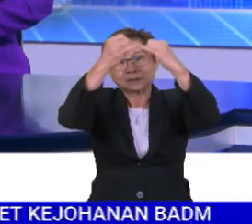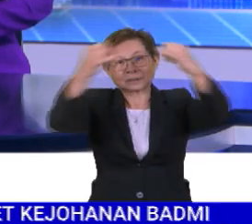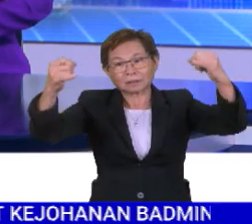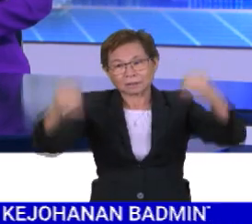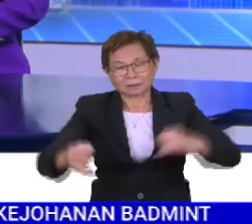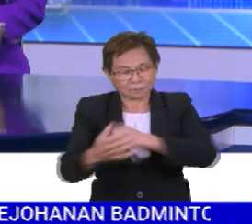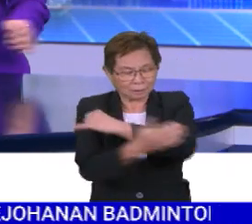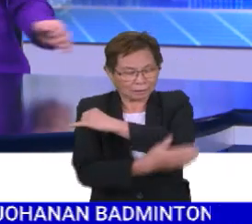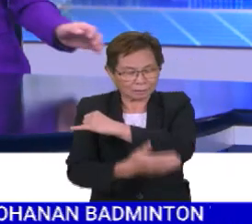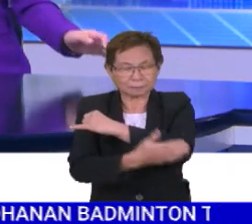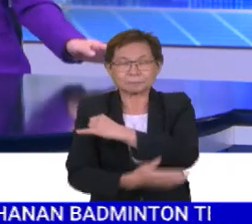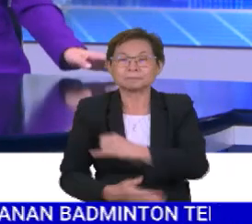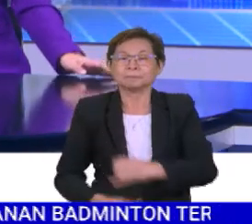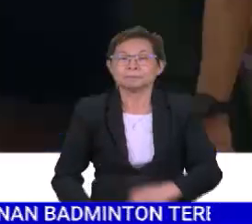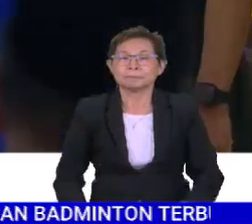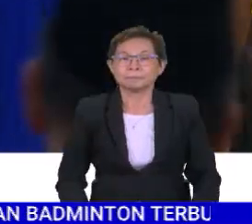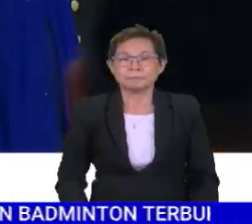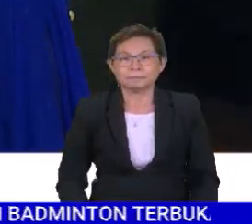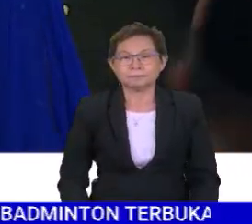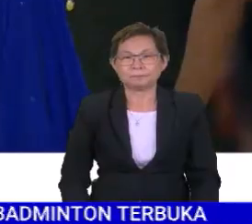Negara.